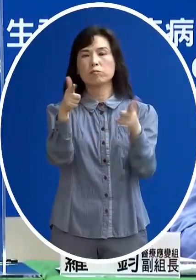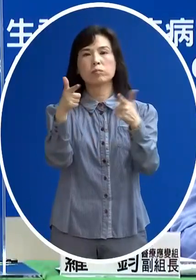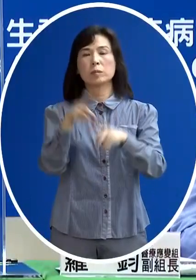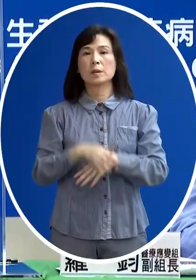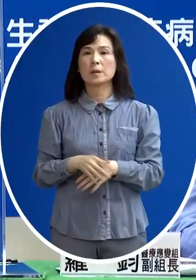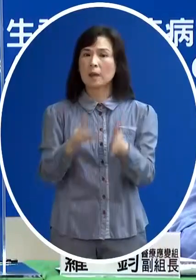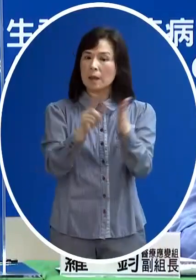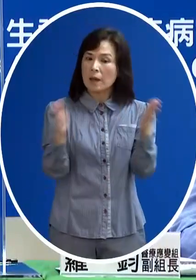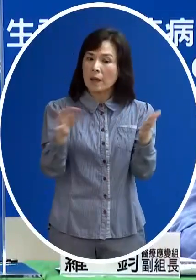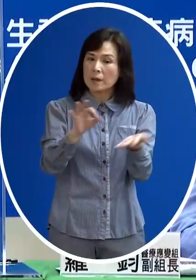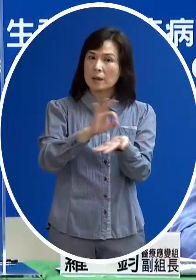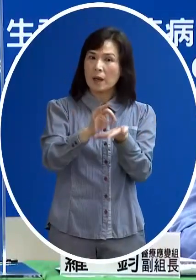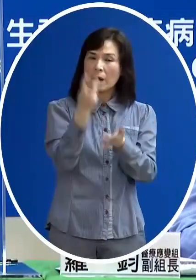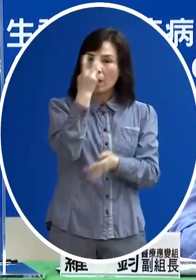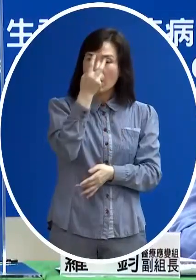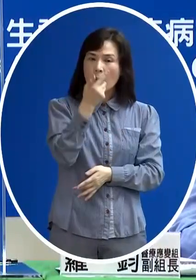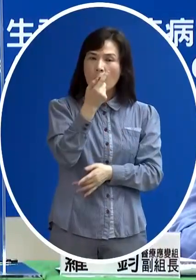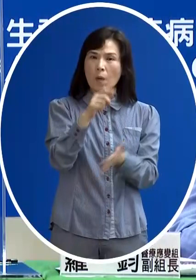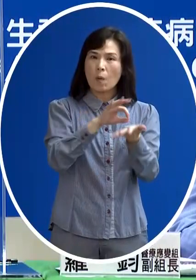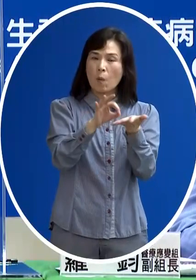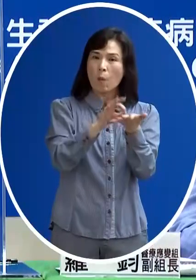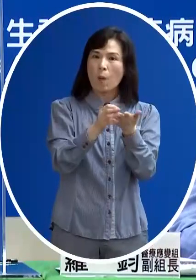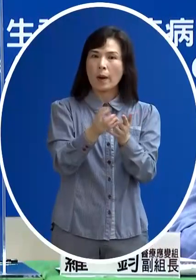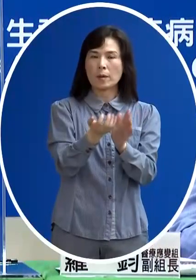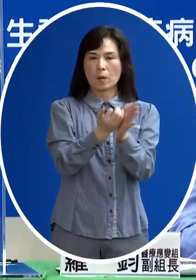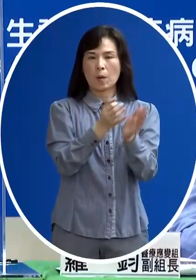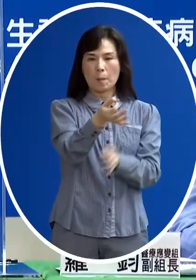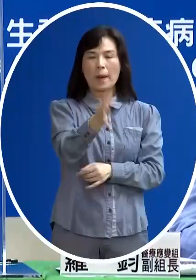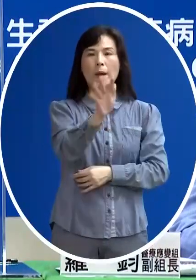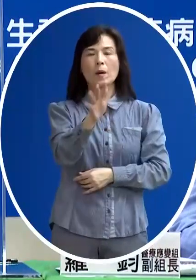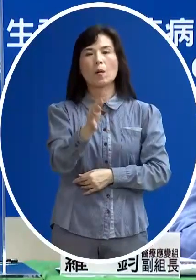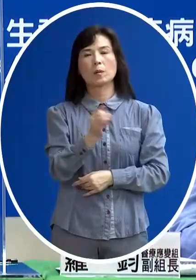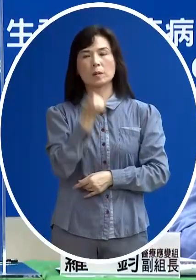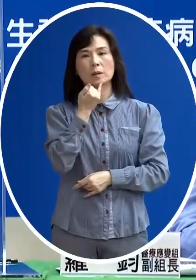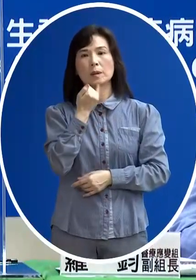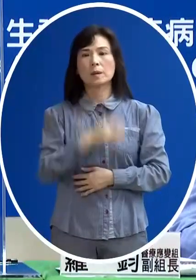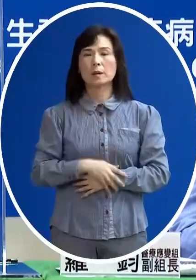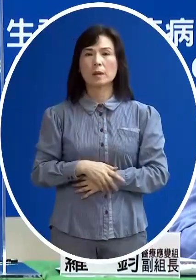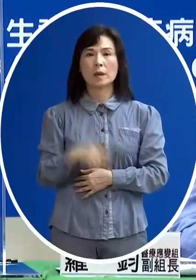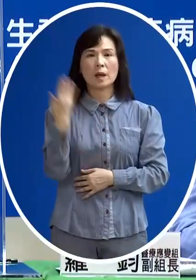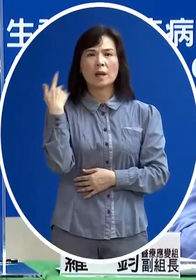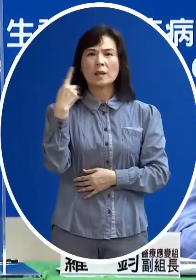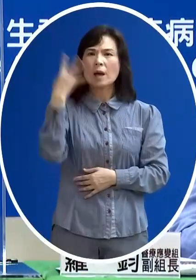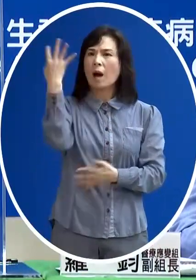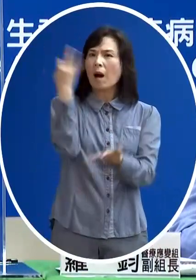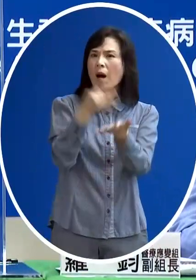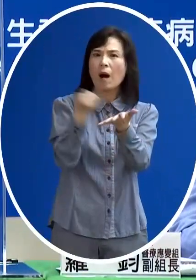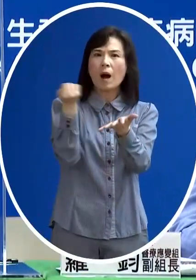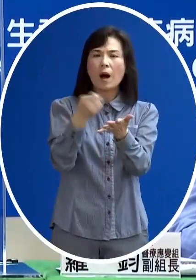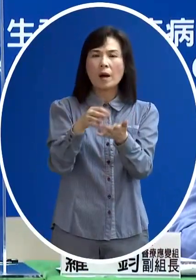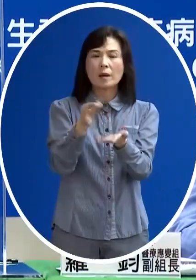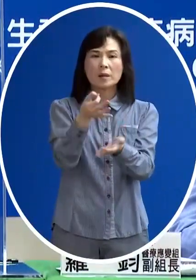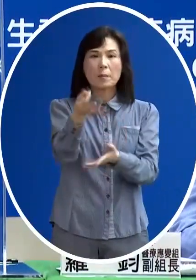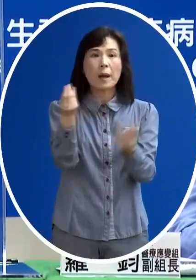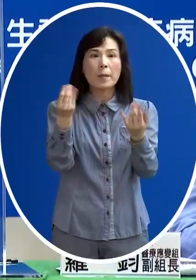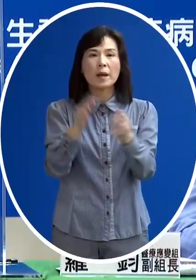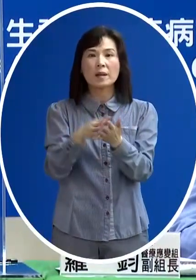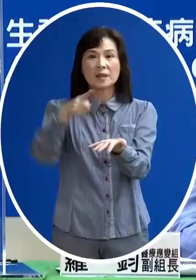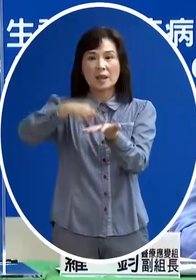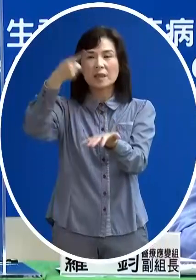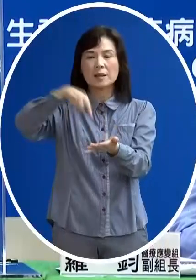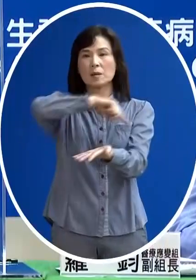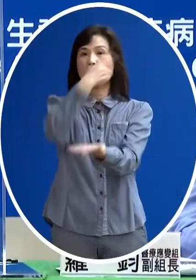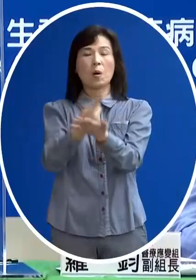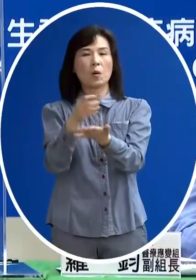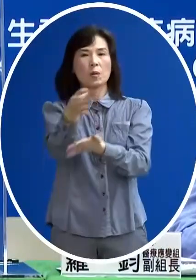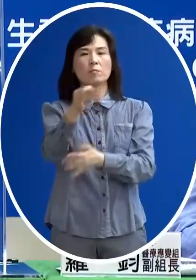那段需要的用的量就把它储备起来就好，不是说以前有很多次我都没有买，这次我就一次把它买起